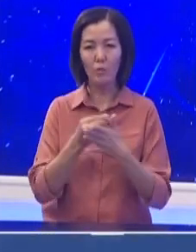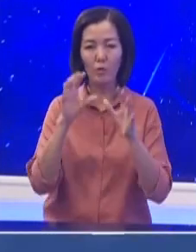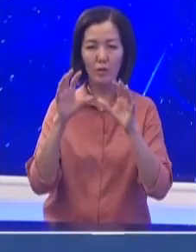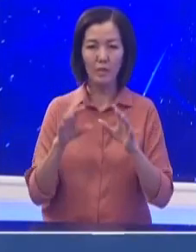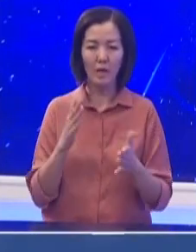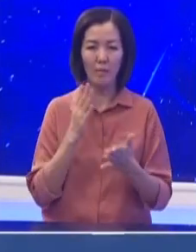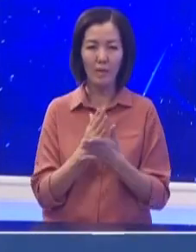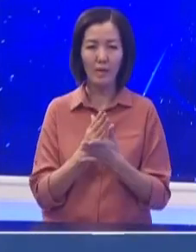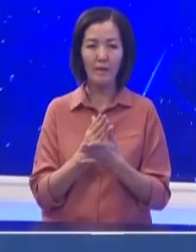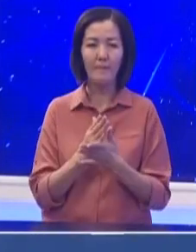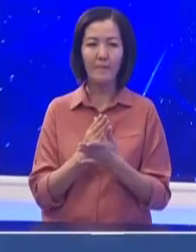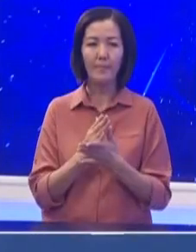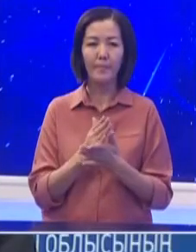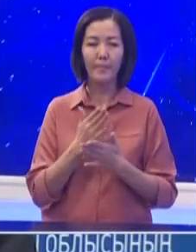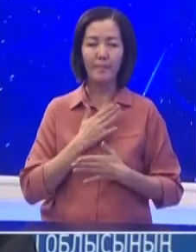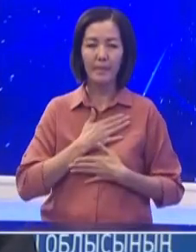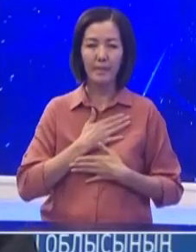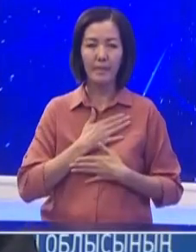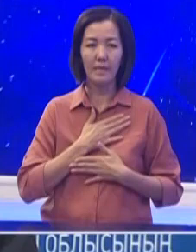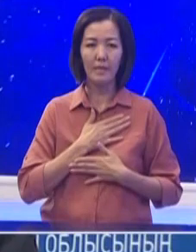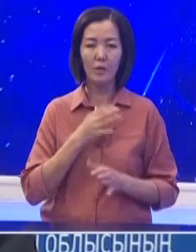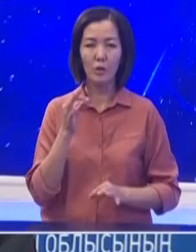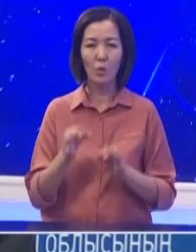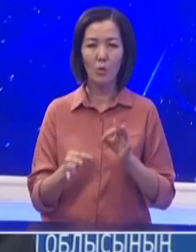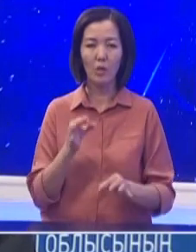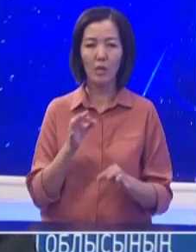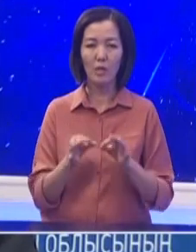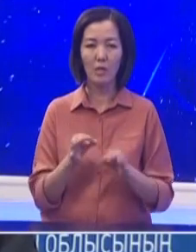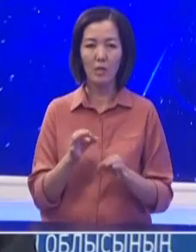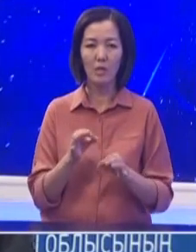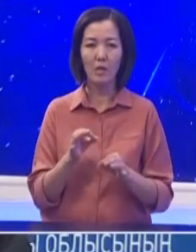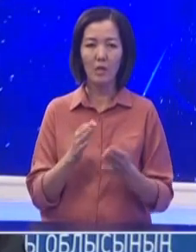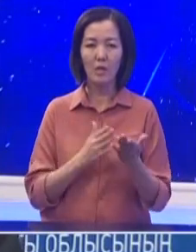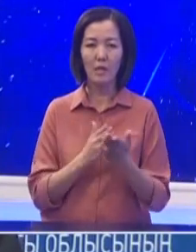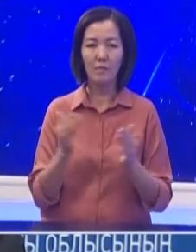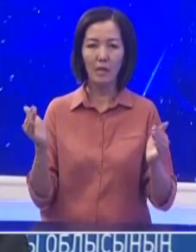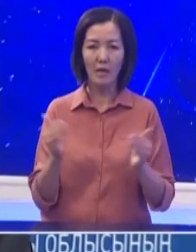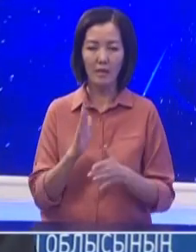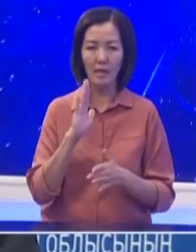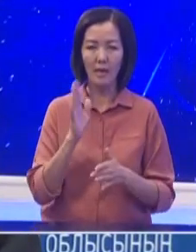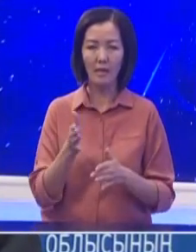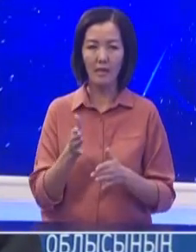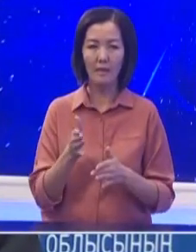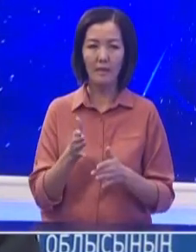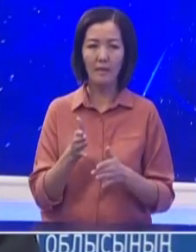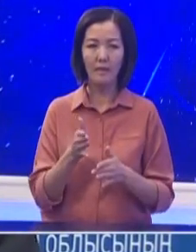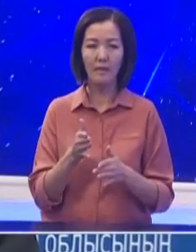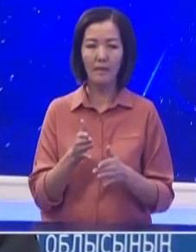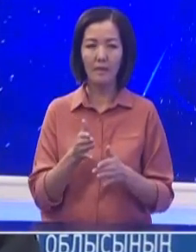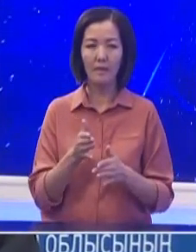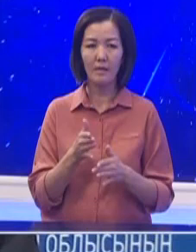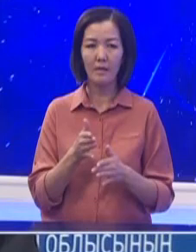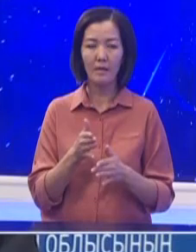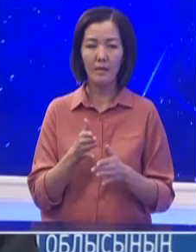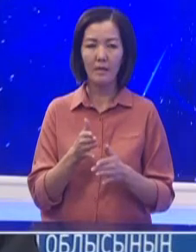жерде ең біріншіден біздің жаңағы соттарымыздың жүктемесі азаяды. Сонымен қатар